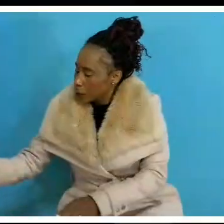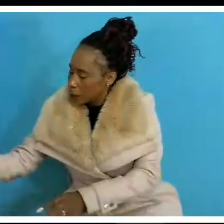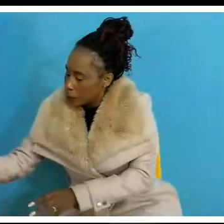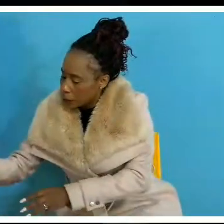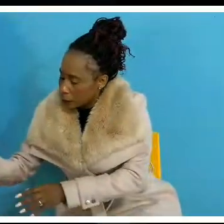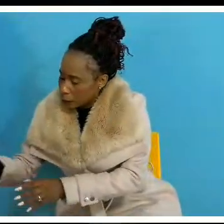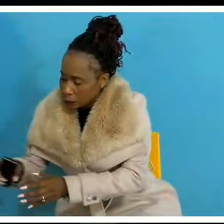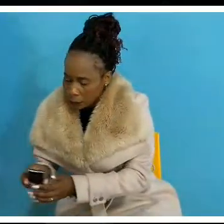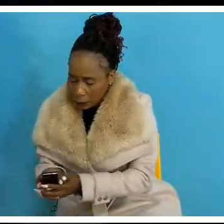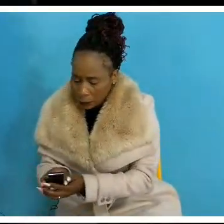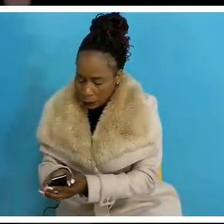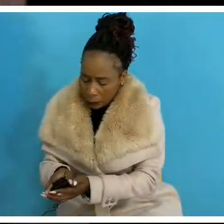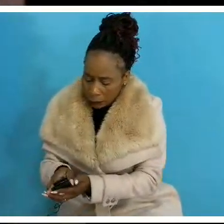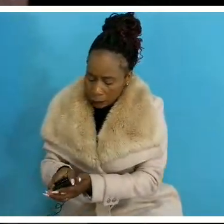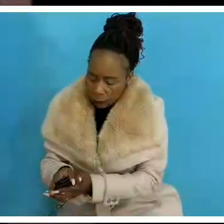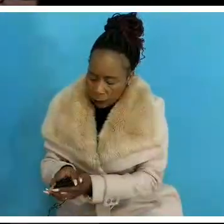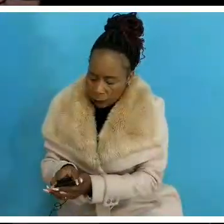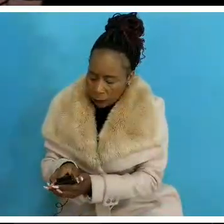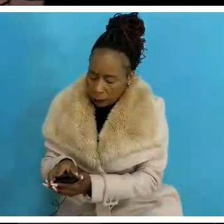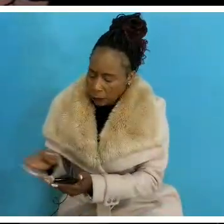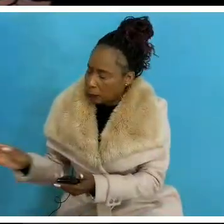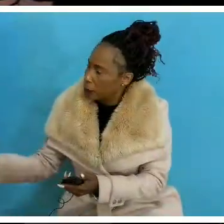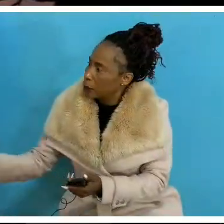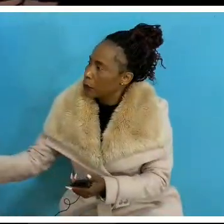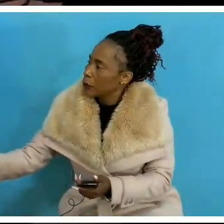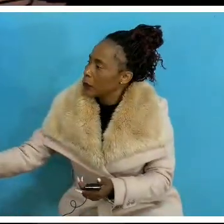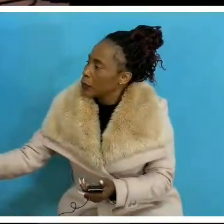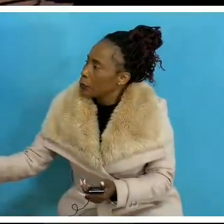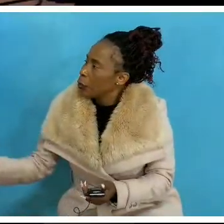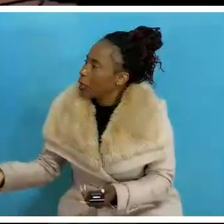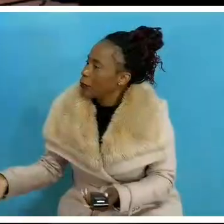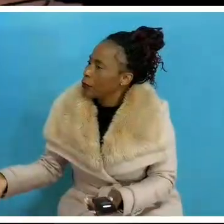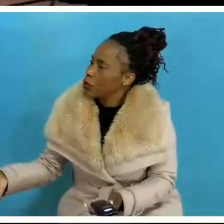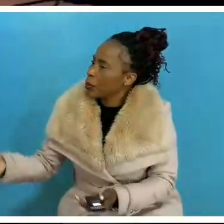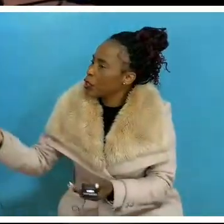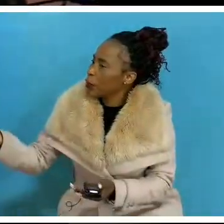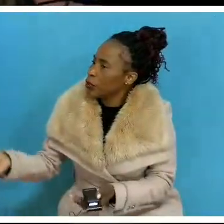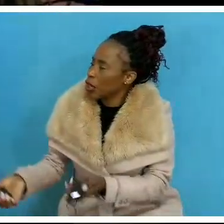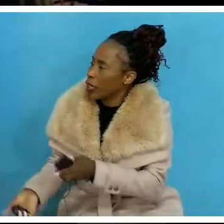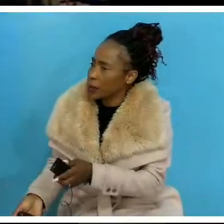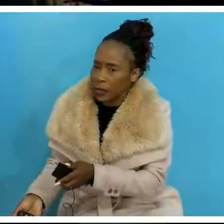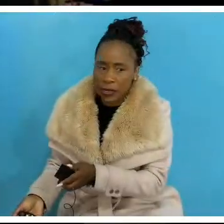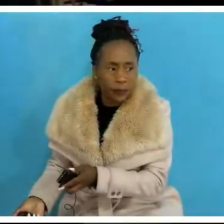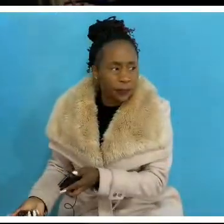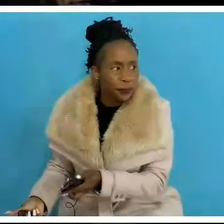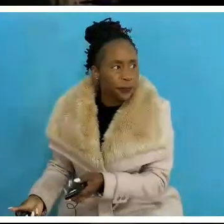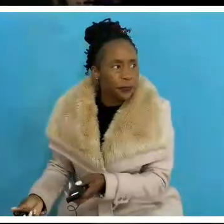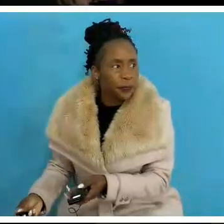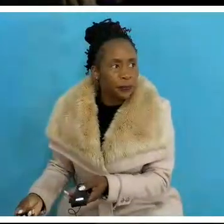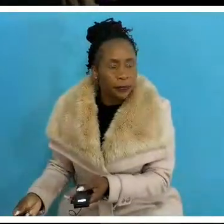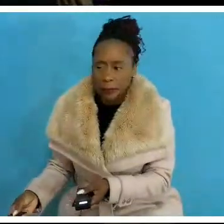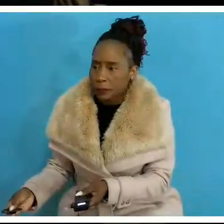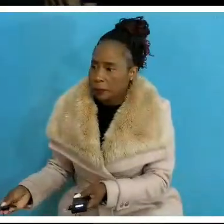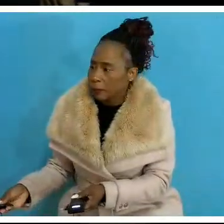Gauteng legislator, but wat van Johannesburg? So, en ons word verteenwoordig, ons val